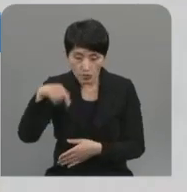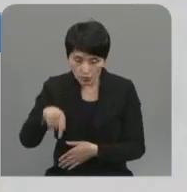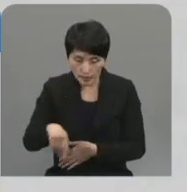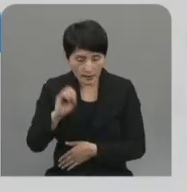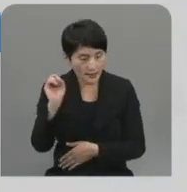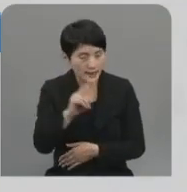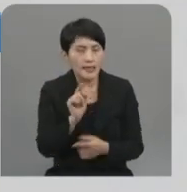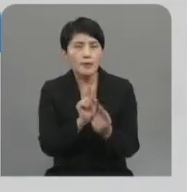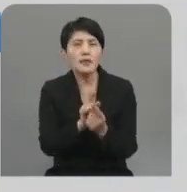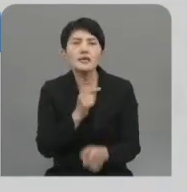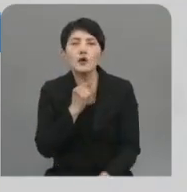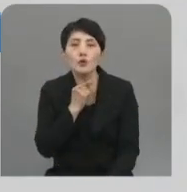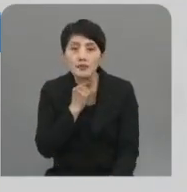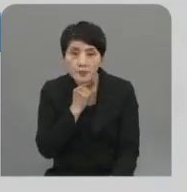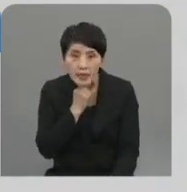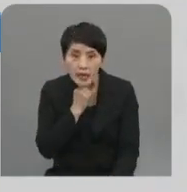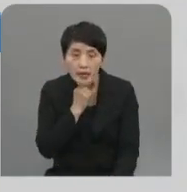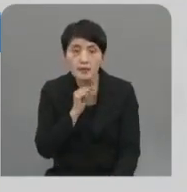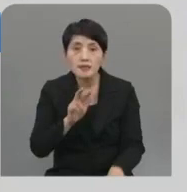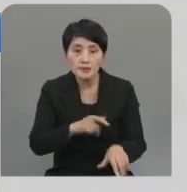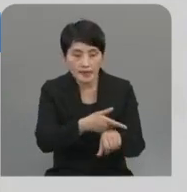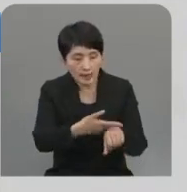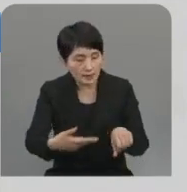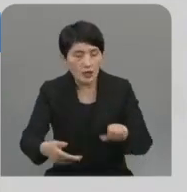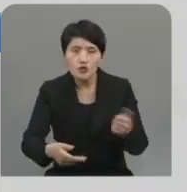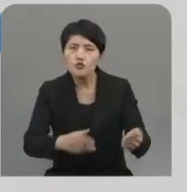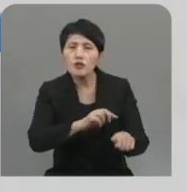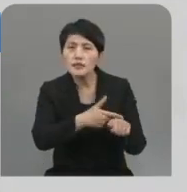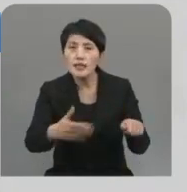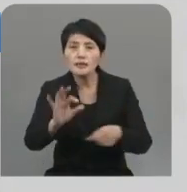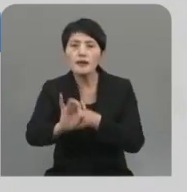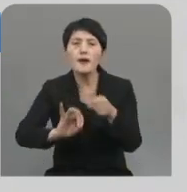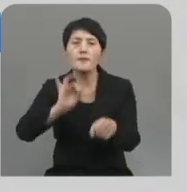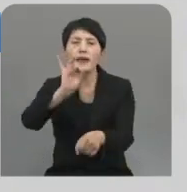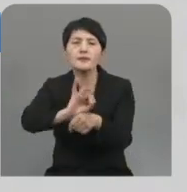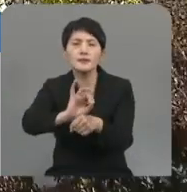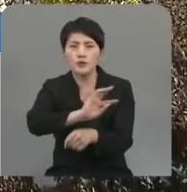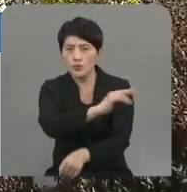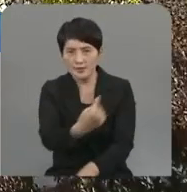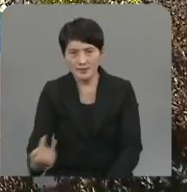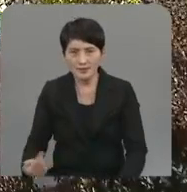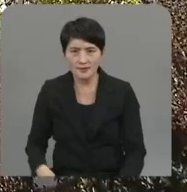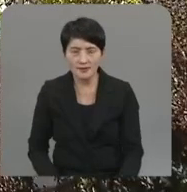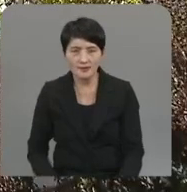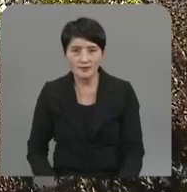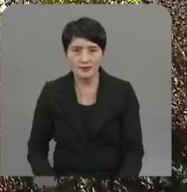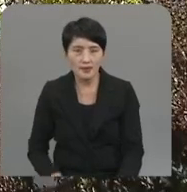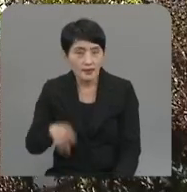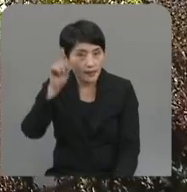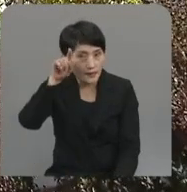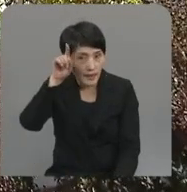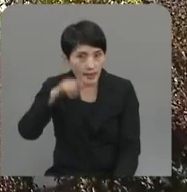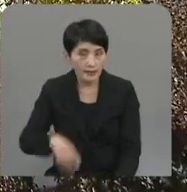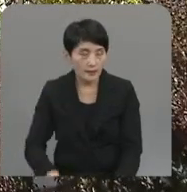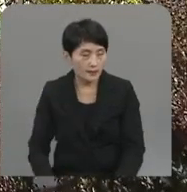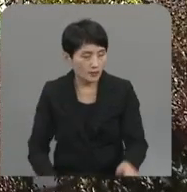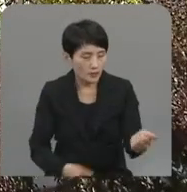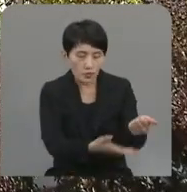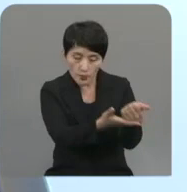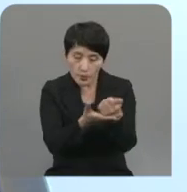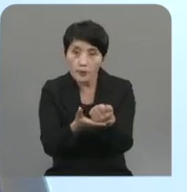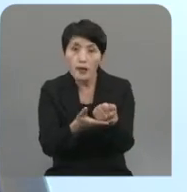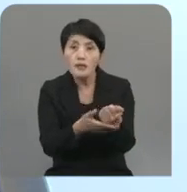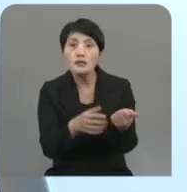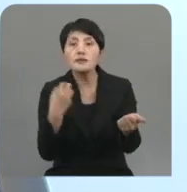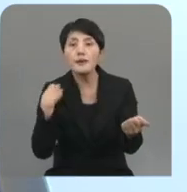một quan chức thuộc cơ quan này cho biết đúng như câu thoại cuối của nhân vật chính trong phim quý ngài Ánh Dương đó là hẹn gặp lại trên mảnh đất quê hương